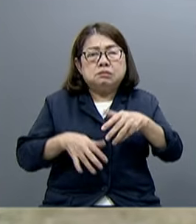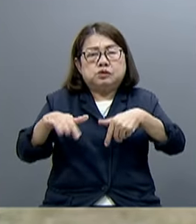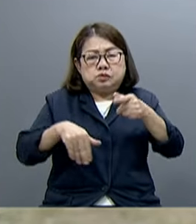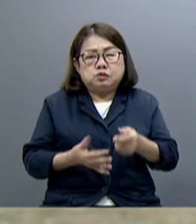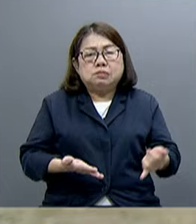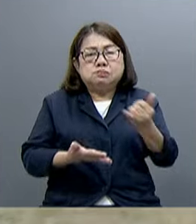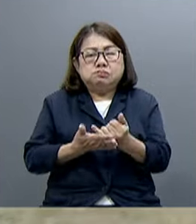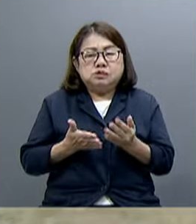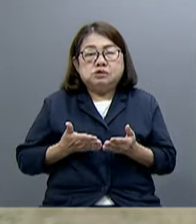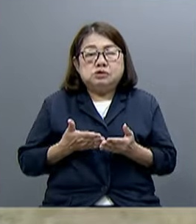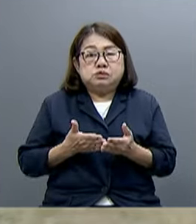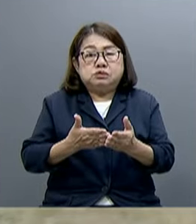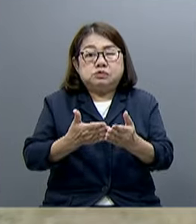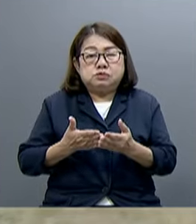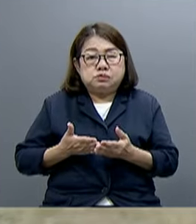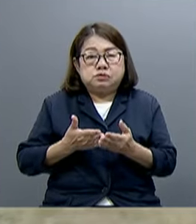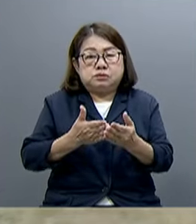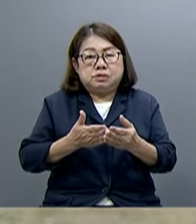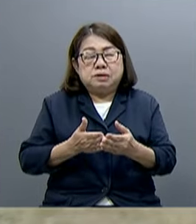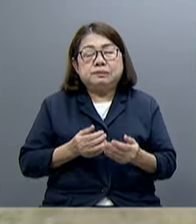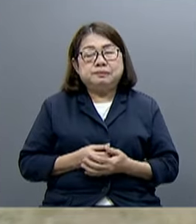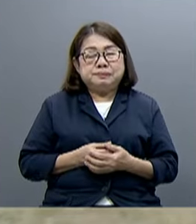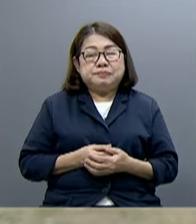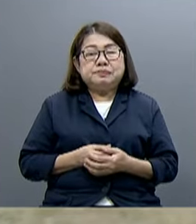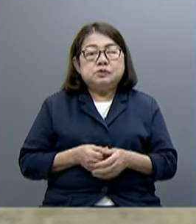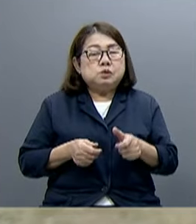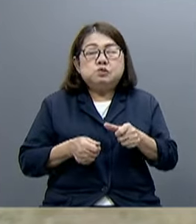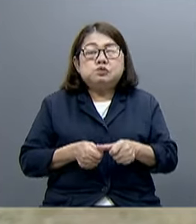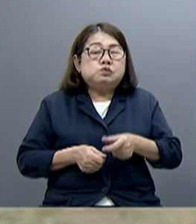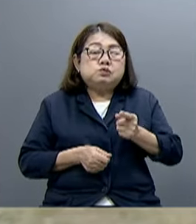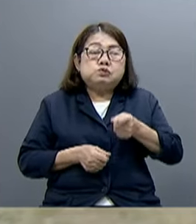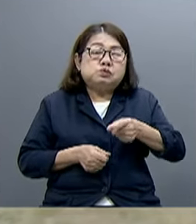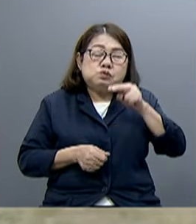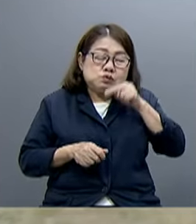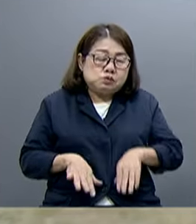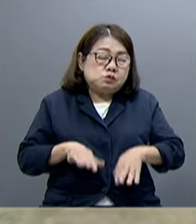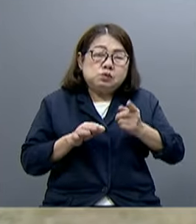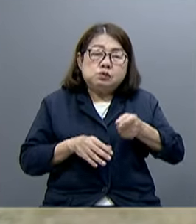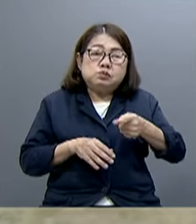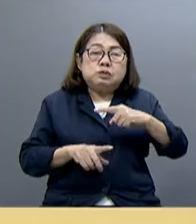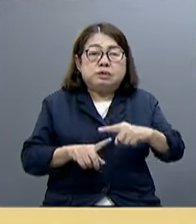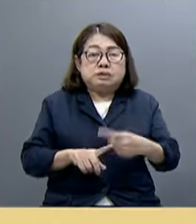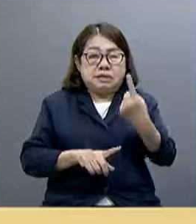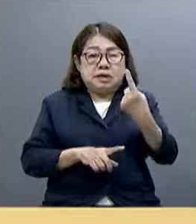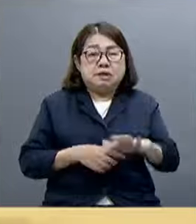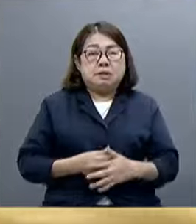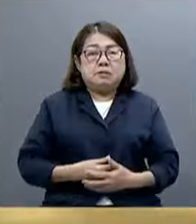สัญจรในการเดินทางไปมานะคะแล้วก็อยู่กับน้ำแบบนี้มานานกว่า1เดือนแล้วค่ะ